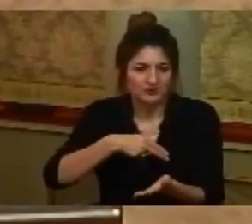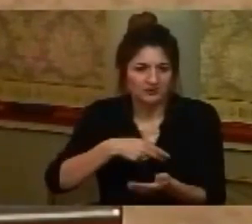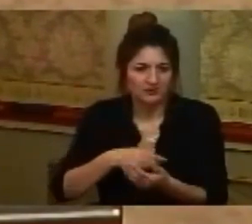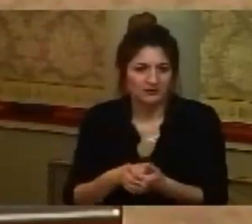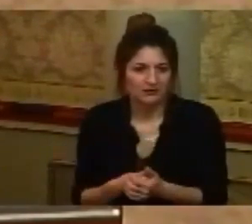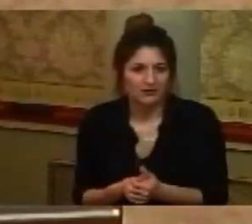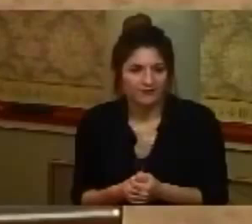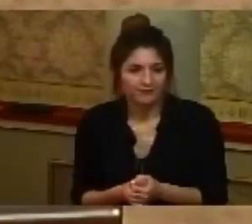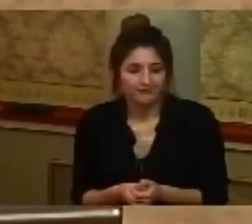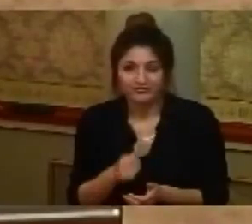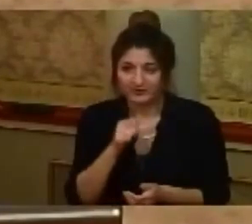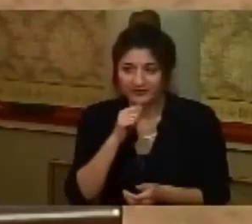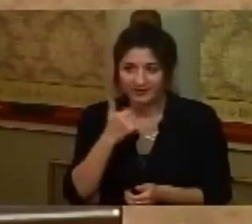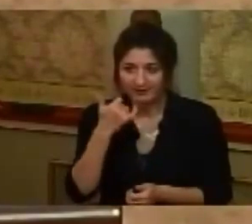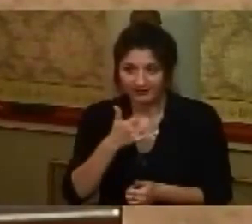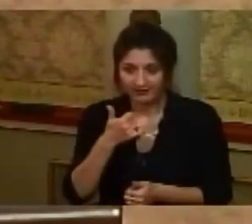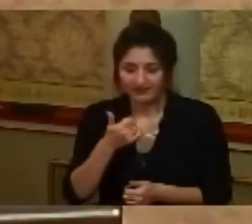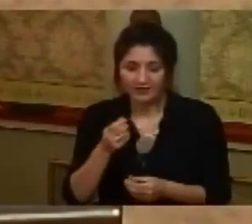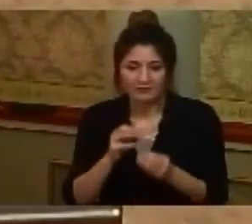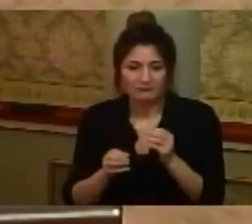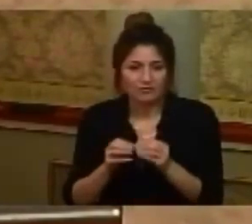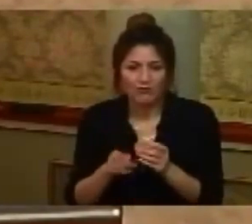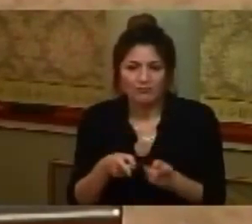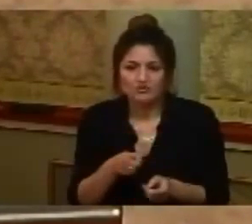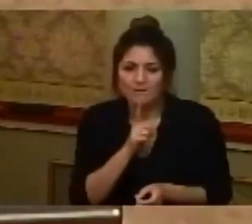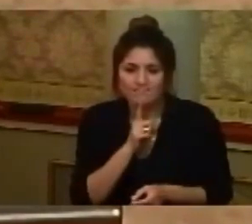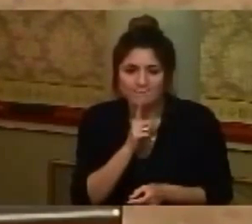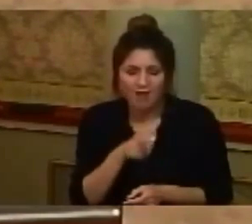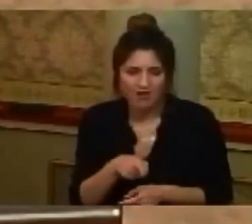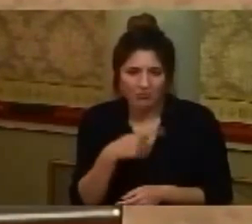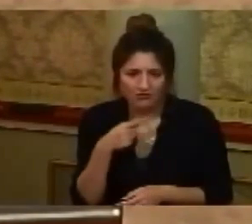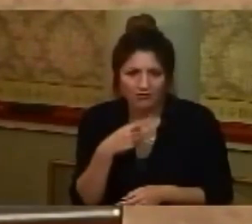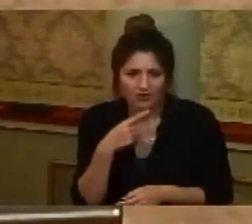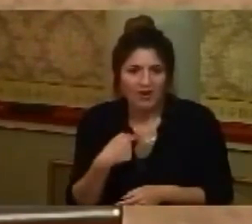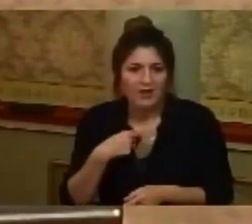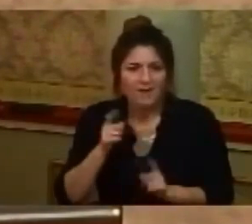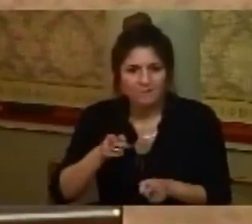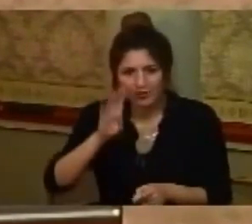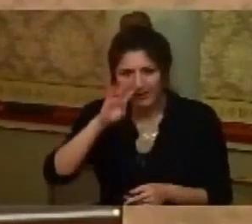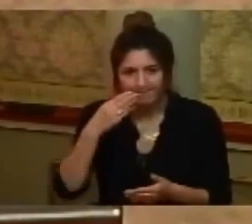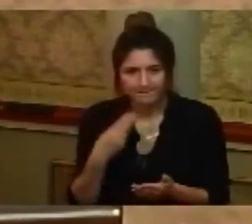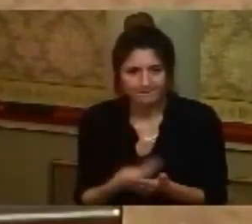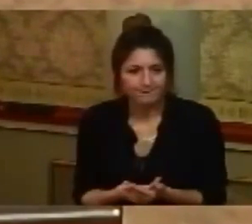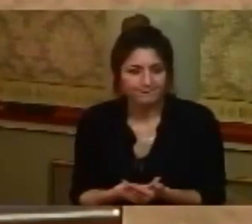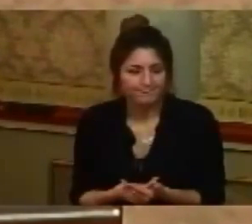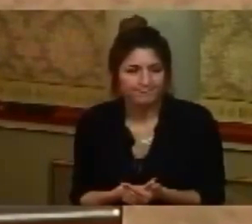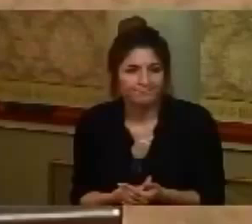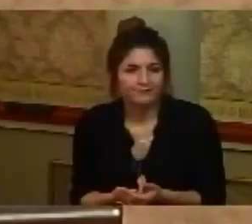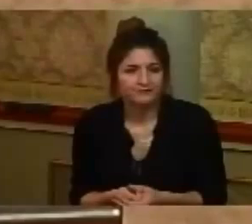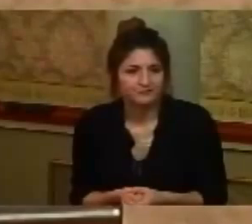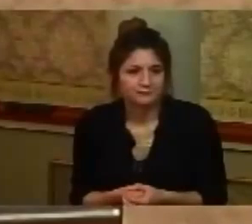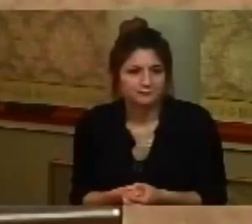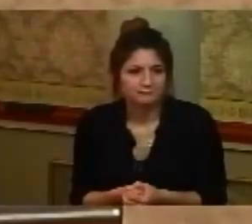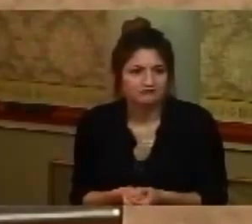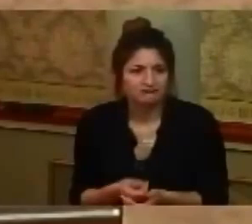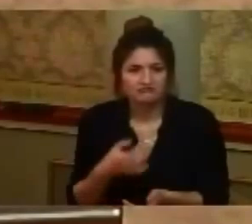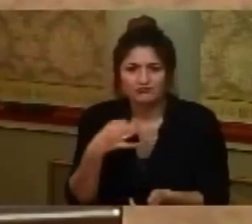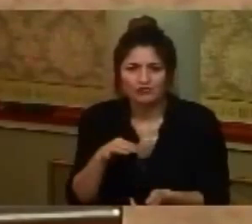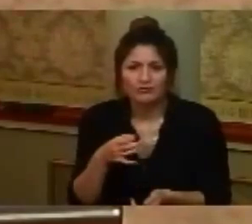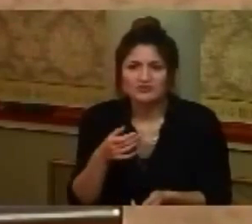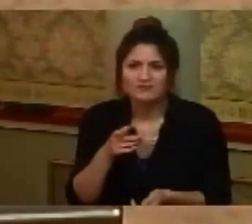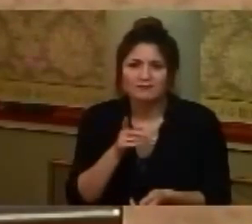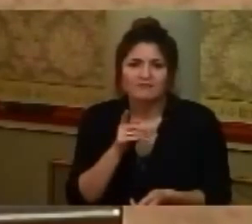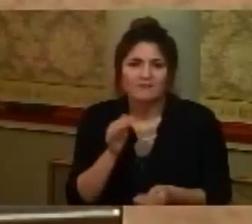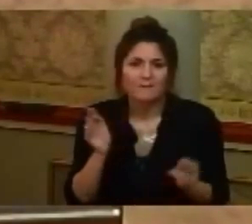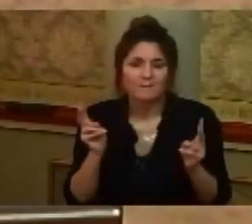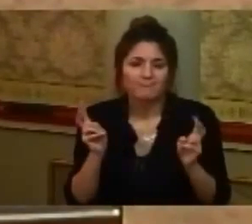jedan problem o kojem se vrlo malo govori i moram priznati, osim nekakvih manjih pokušaja,